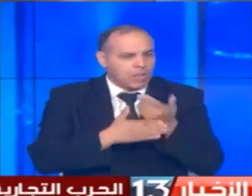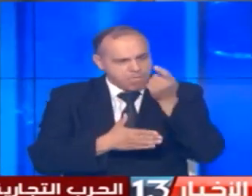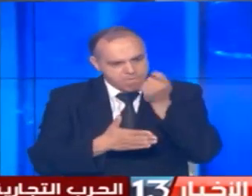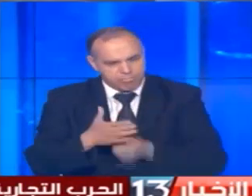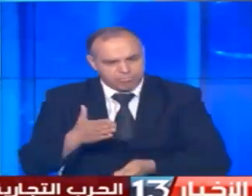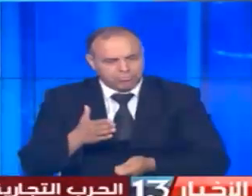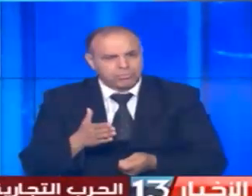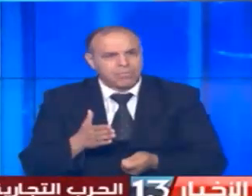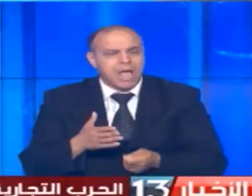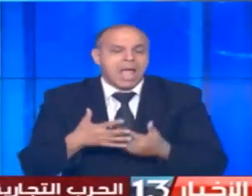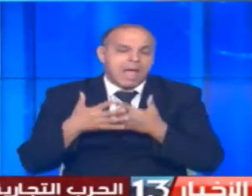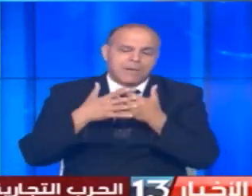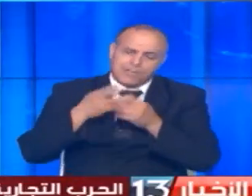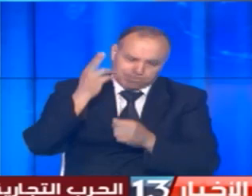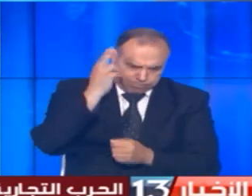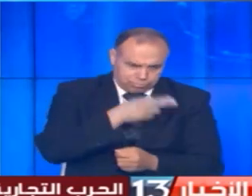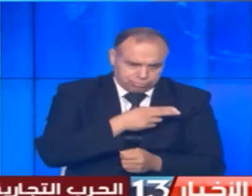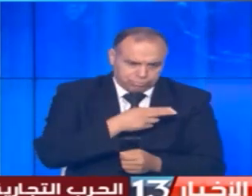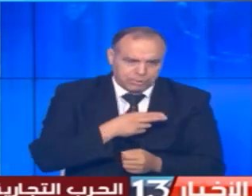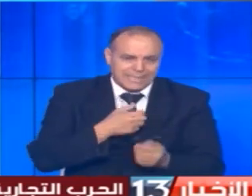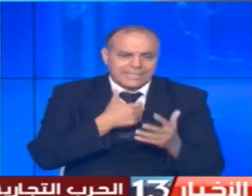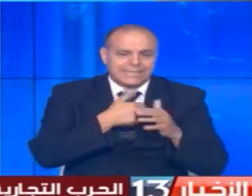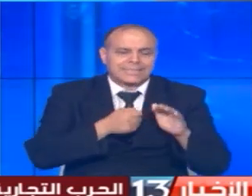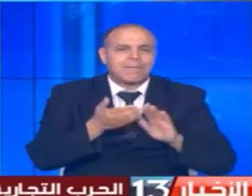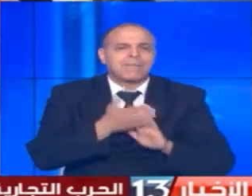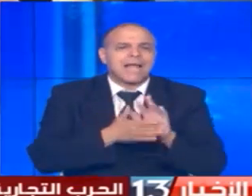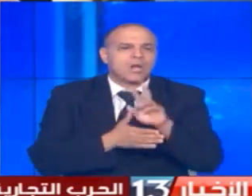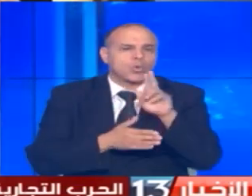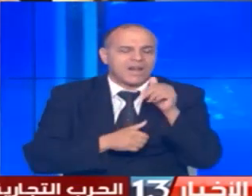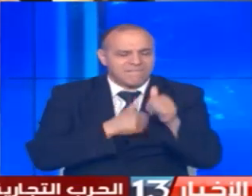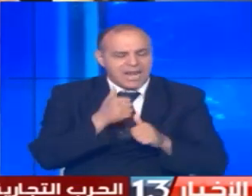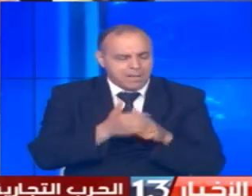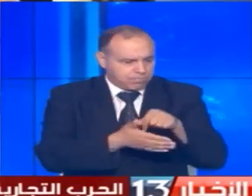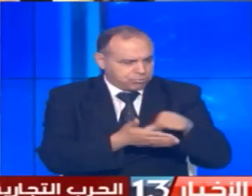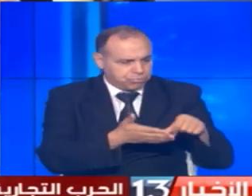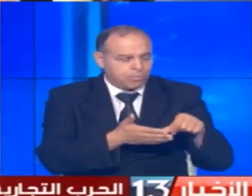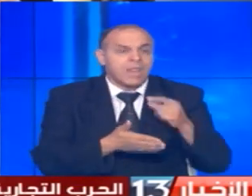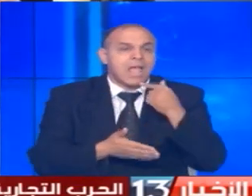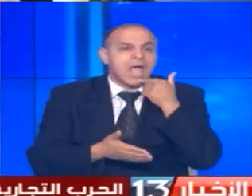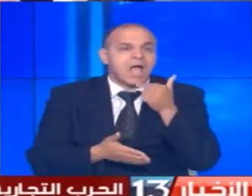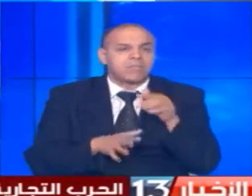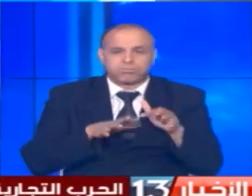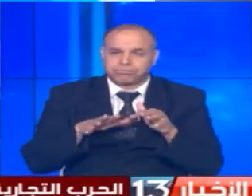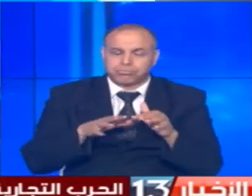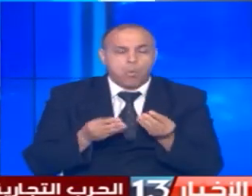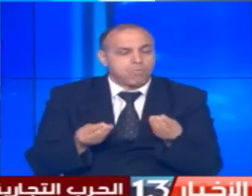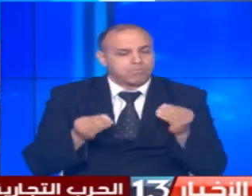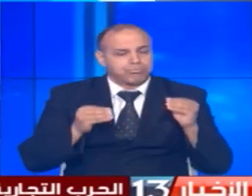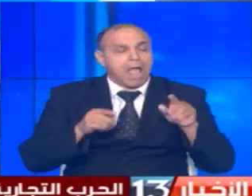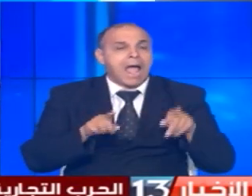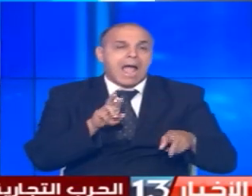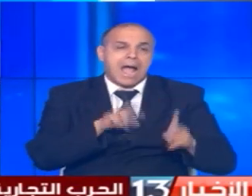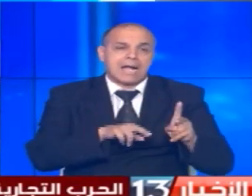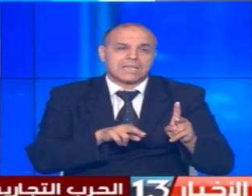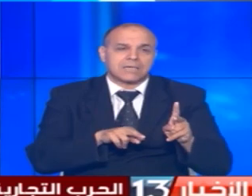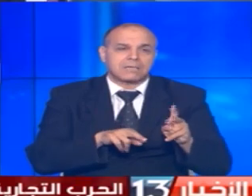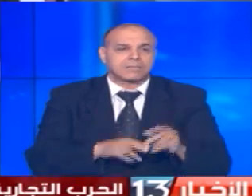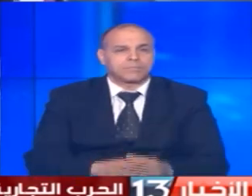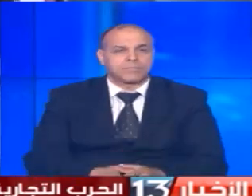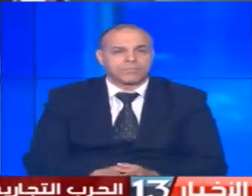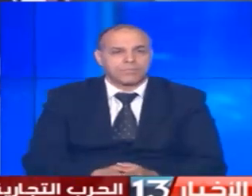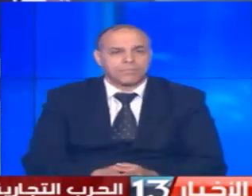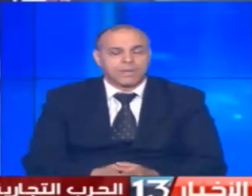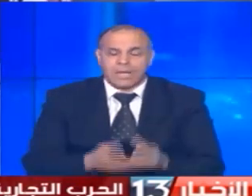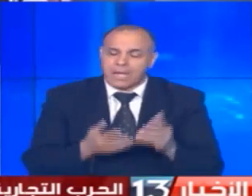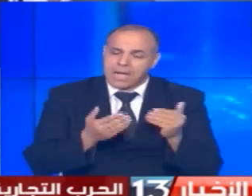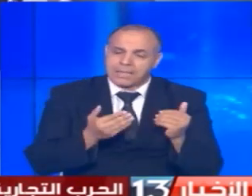سلع أمريكية بقيمة 60 مليار دولار سنويا، مهددة باتخاذ المزيد من الإجراءات الحمائية. وفي